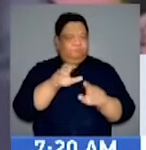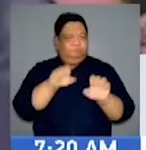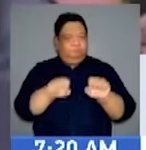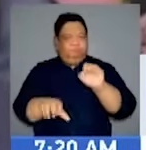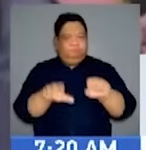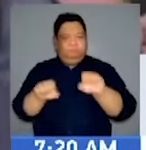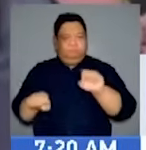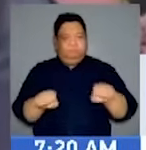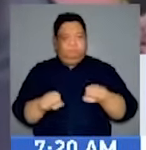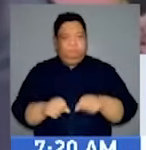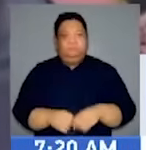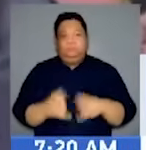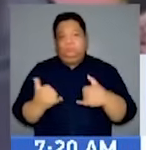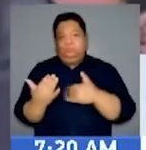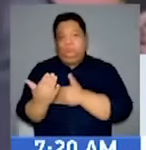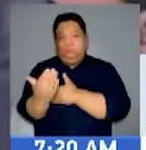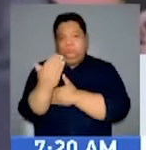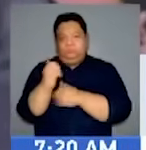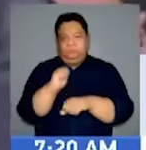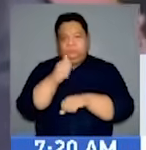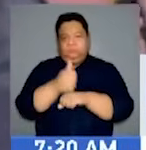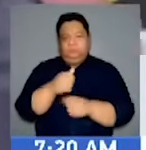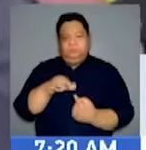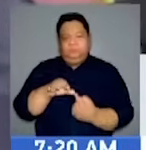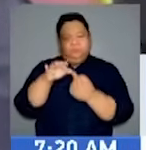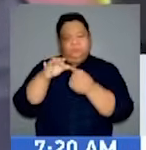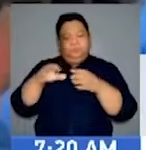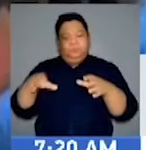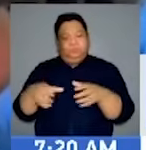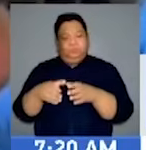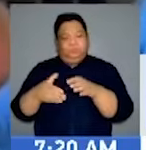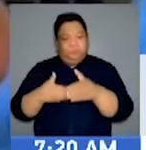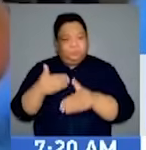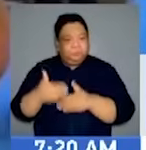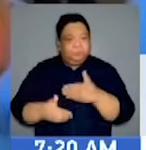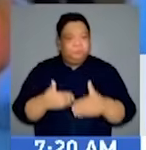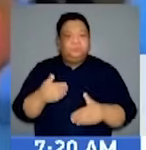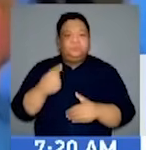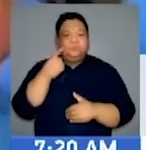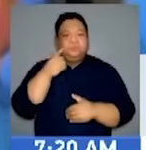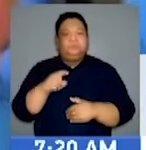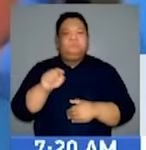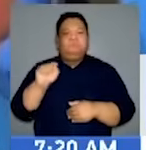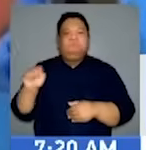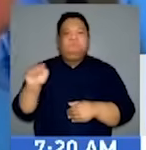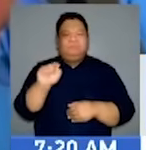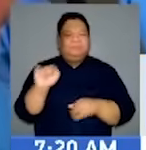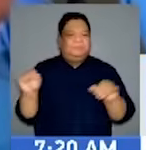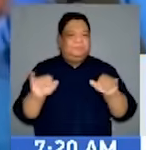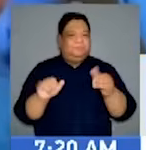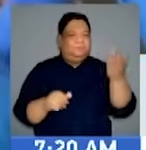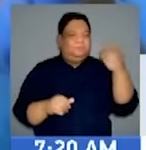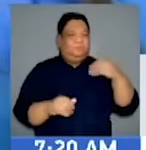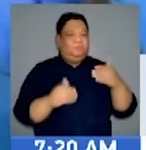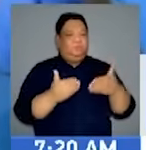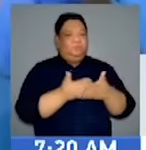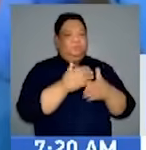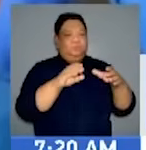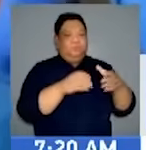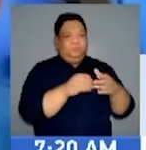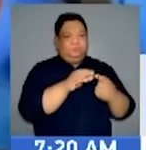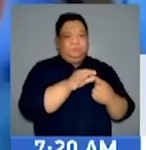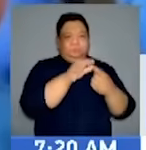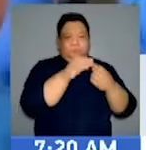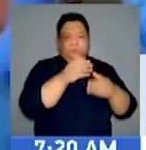Special Operations Group Strike Force. Parehong mga operatiba ito sa dating MMDA New Task Force Special Operations Unit. Pareho rin ang